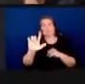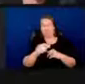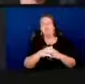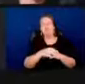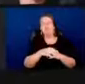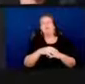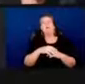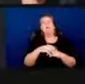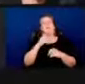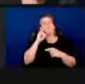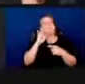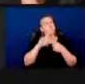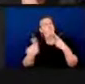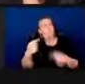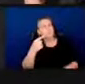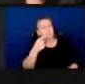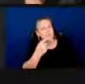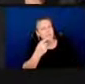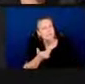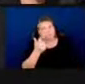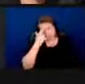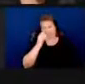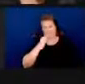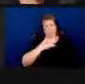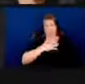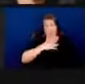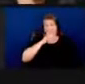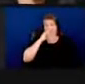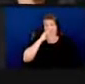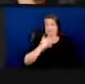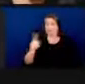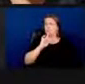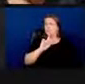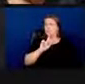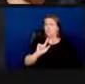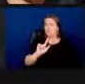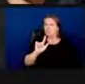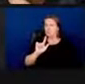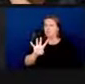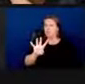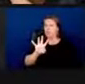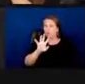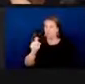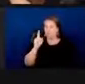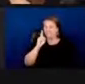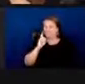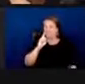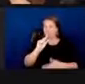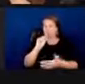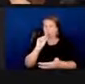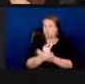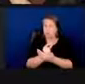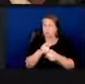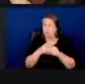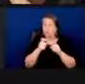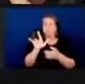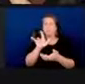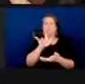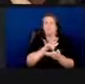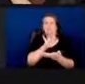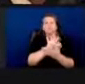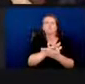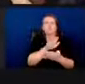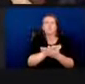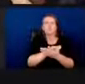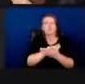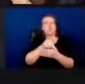تم ذكره في الاجتماعات السابقة وحتى عندما أفكر طبعا حول